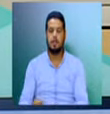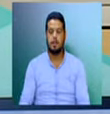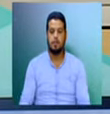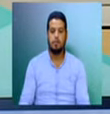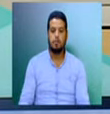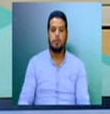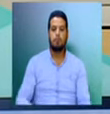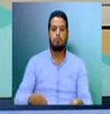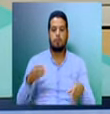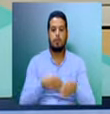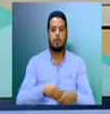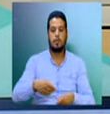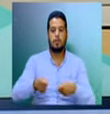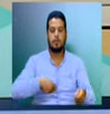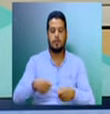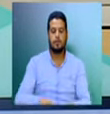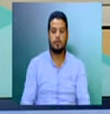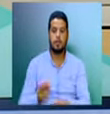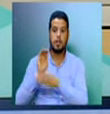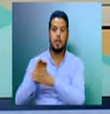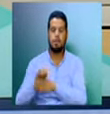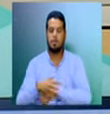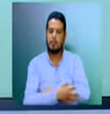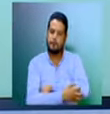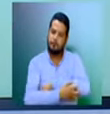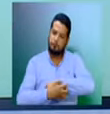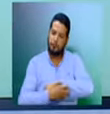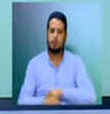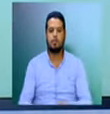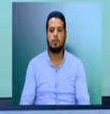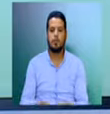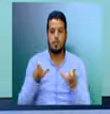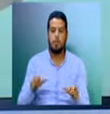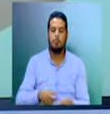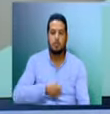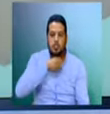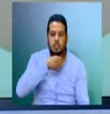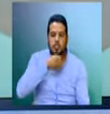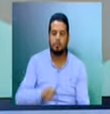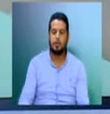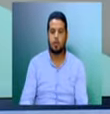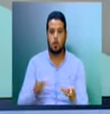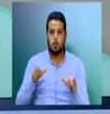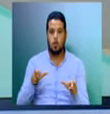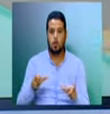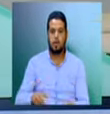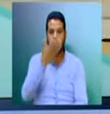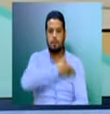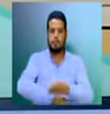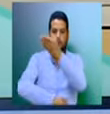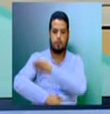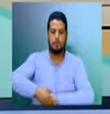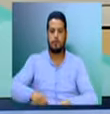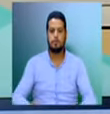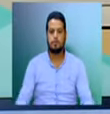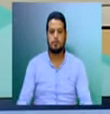الأسرة من الفقر، حماية المرأة من الفقر، حماية المسن، وحماية ذوي الاحتياج أو ذوي الهمم. كيف